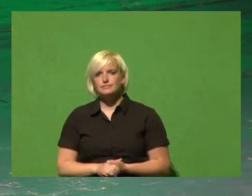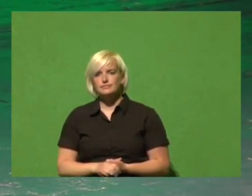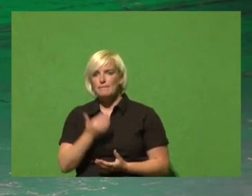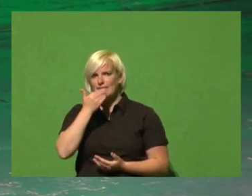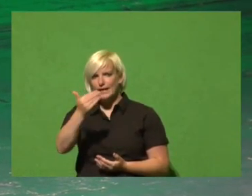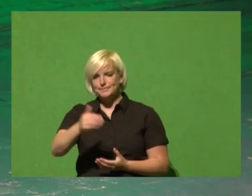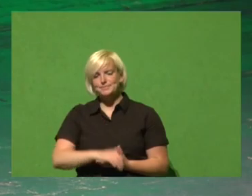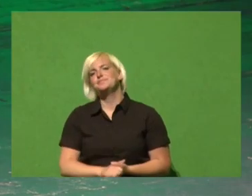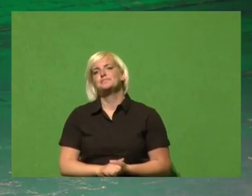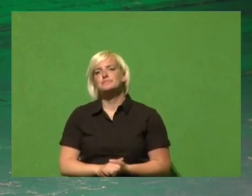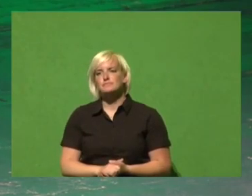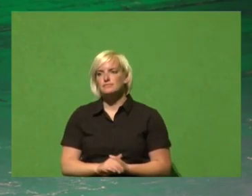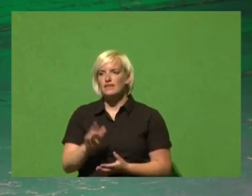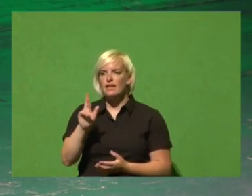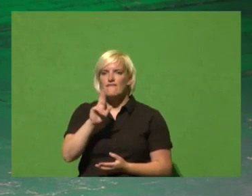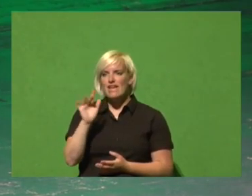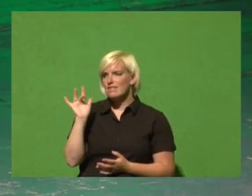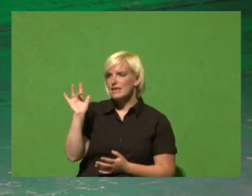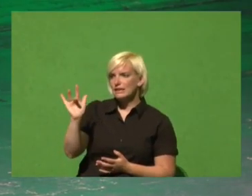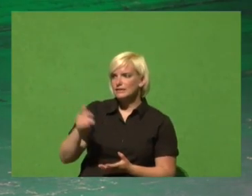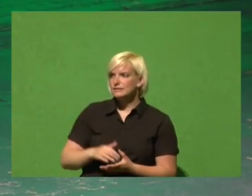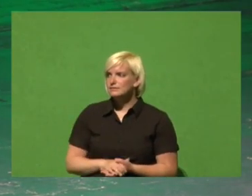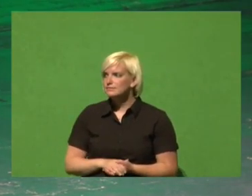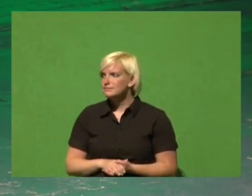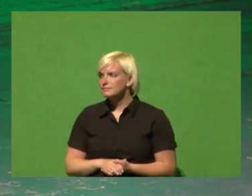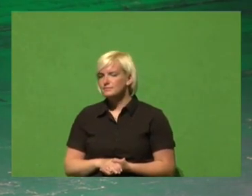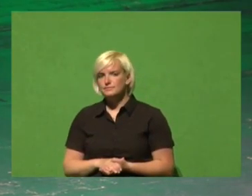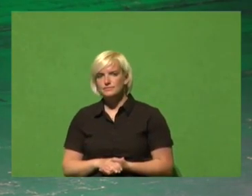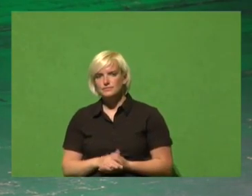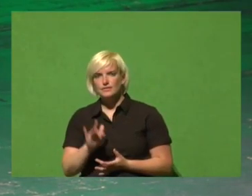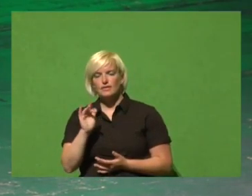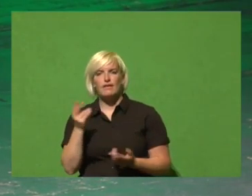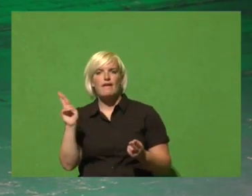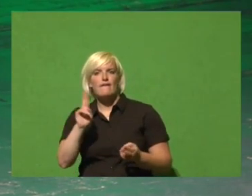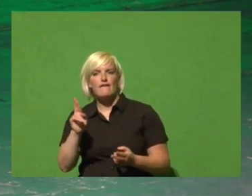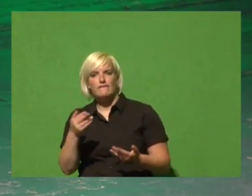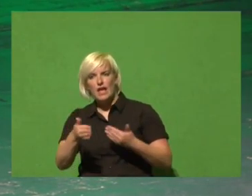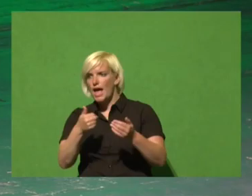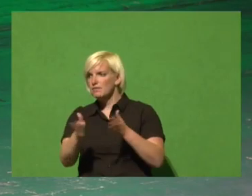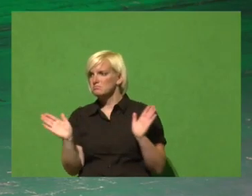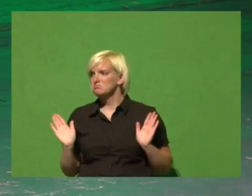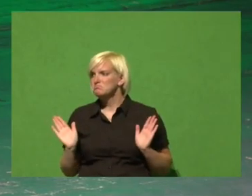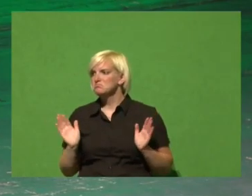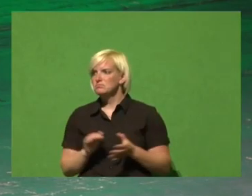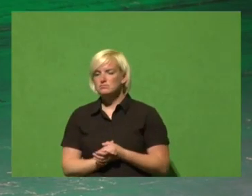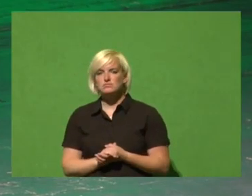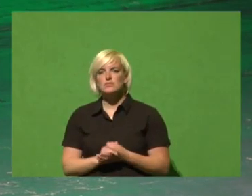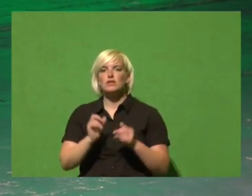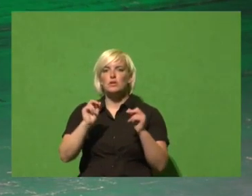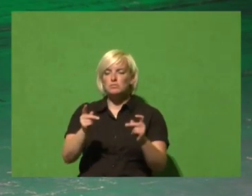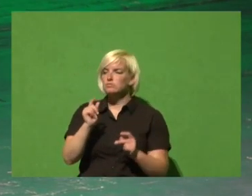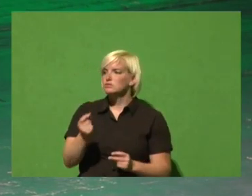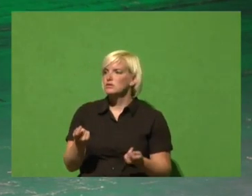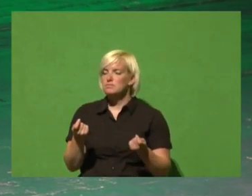Danke. Wer stimmt gegen das Wahlverfahren? Wer enthält sich? Dann ist das Wahlverfahren